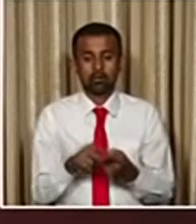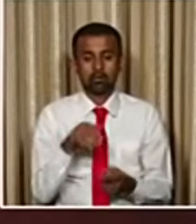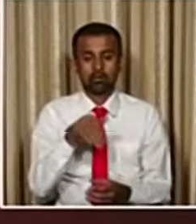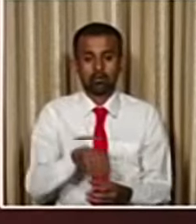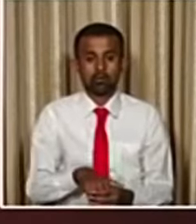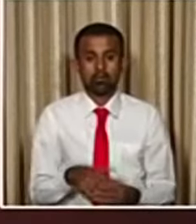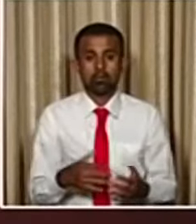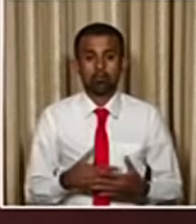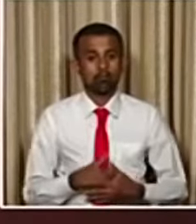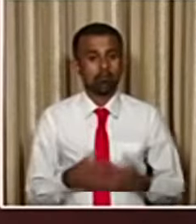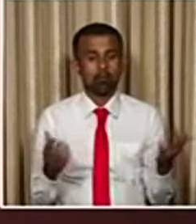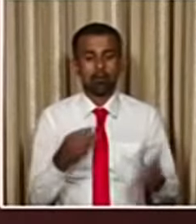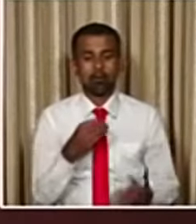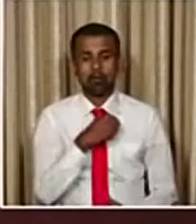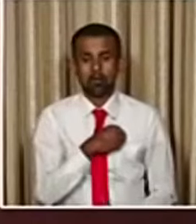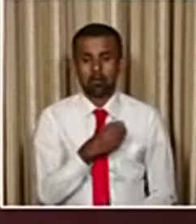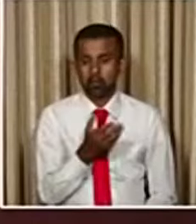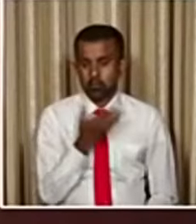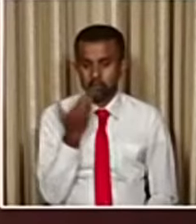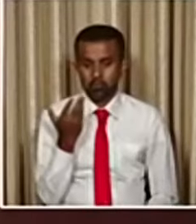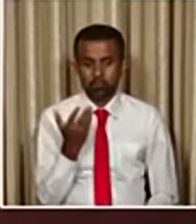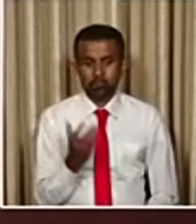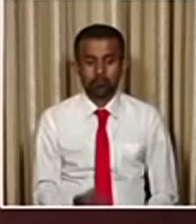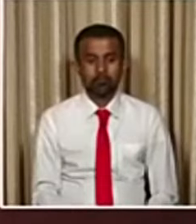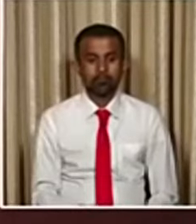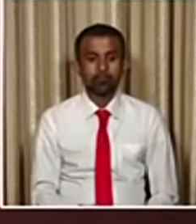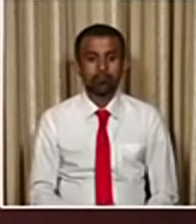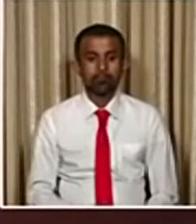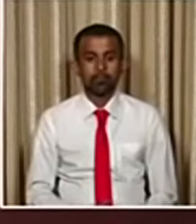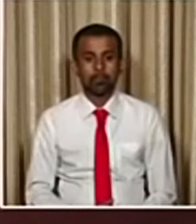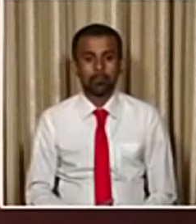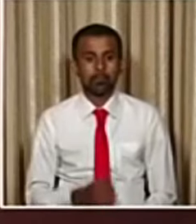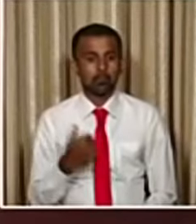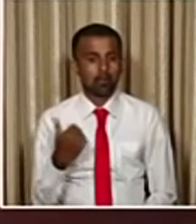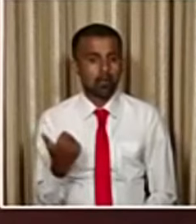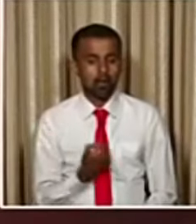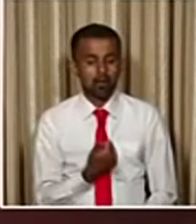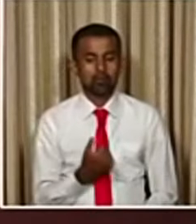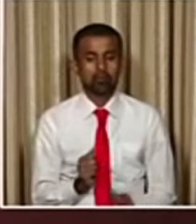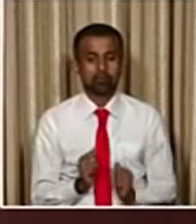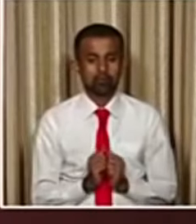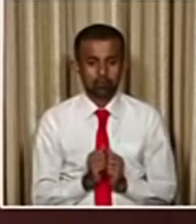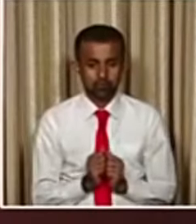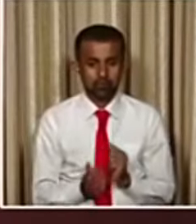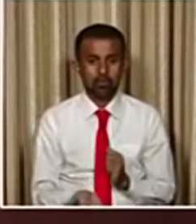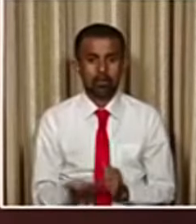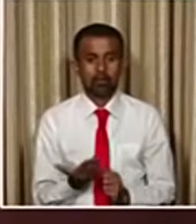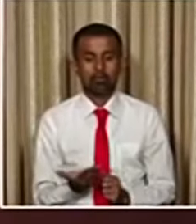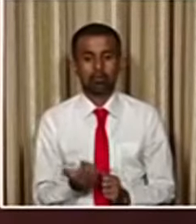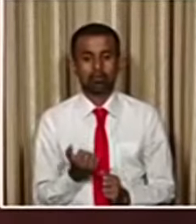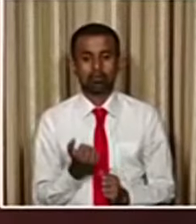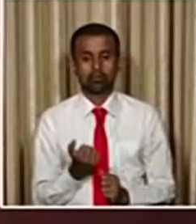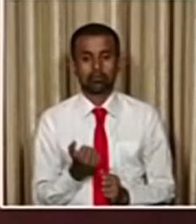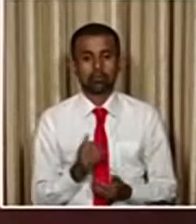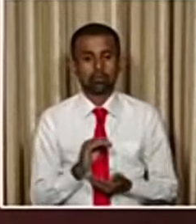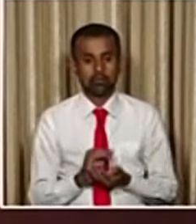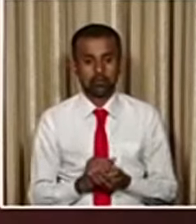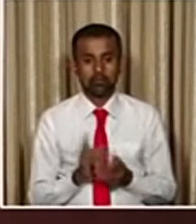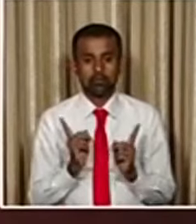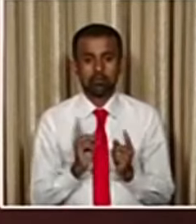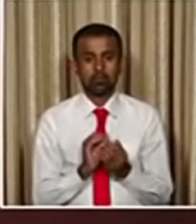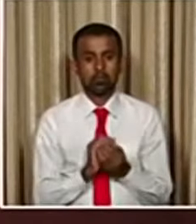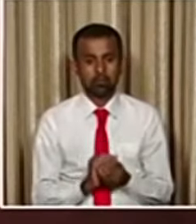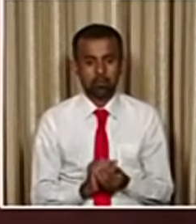ಹರಹ ವಿಶಾಲ ಲಾಭ್ಯಾಕ್ ಗನ್ನ ಪುಳಿ ಇವಾಗೆ ಅಪಿ ಅಲುತ್ ವಡಪಿಲ್ಲಲ್ಲೇ ಅನ್ನಟೋನೆ ಇವಾಗೆ ಮತ್ತೆ ತೀನ